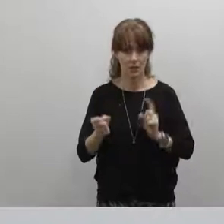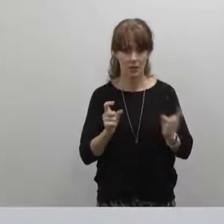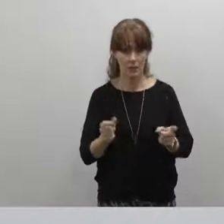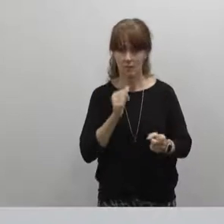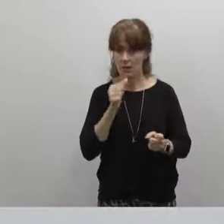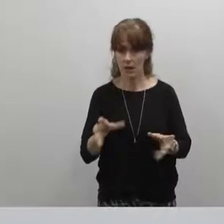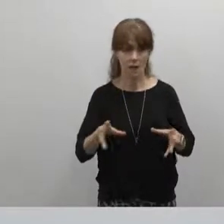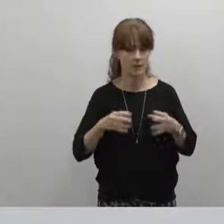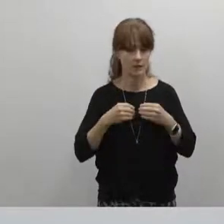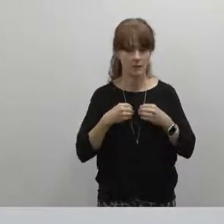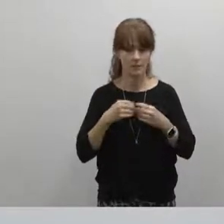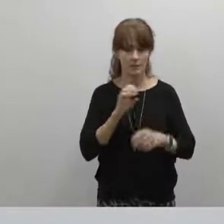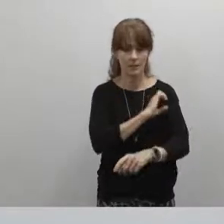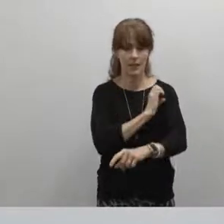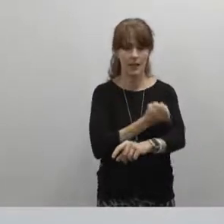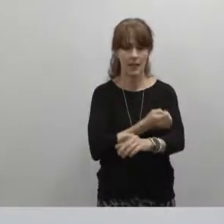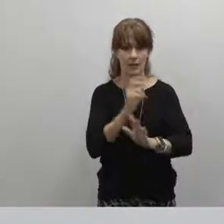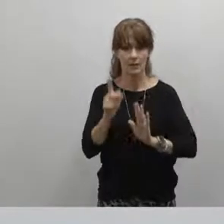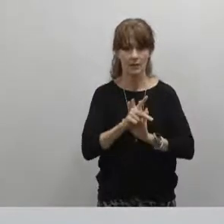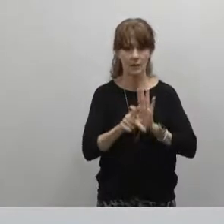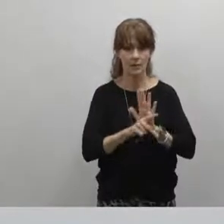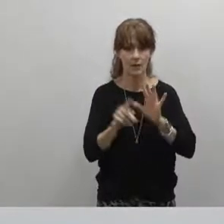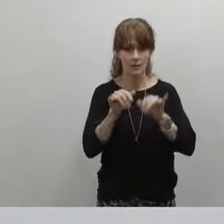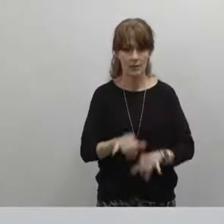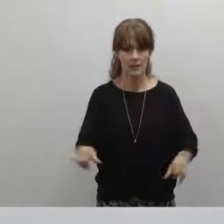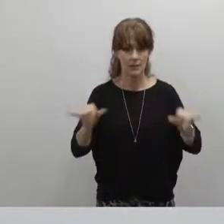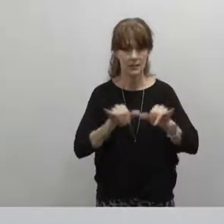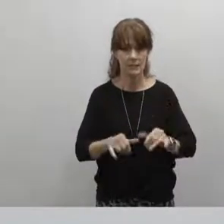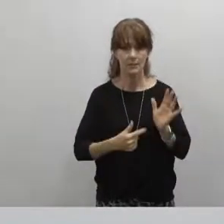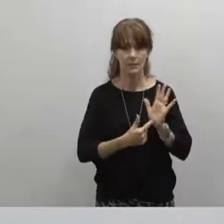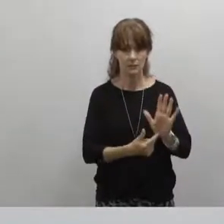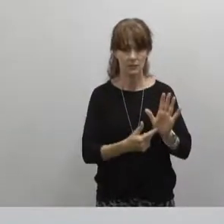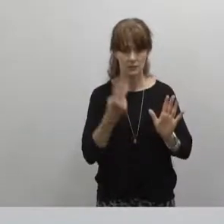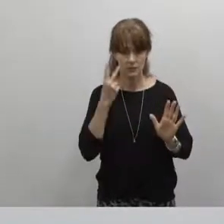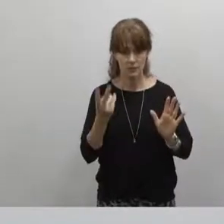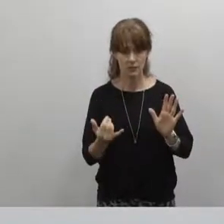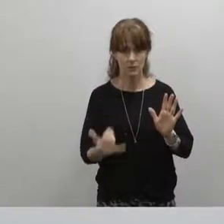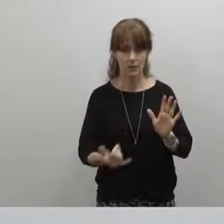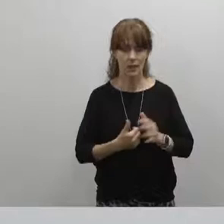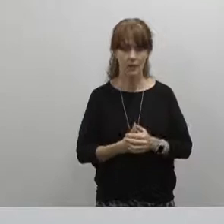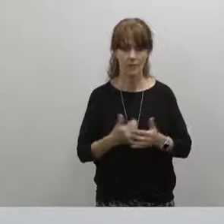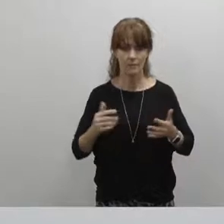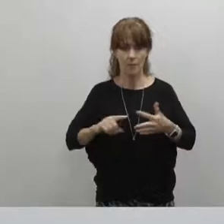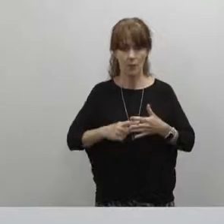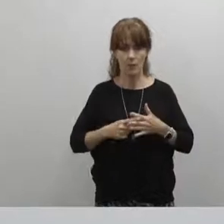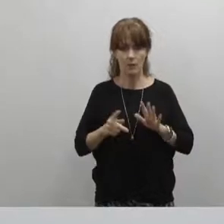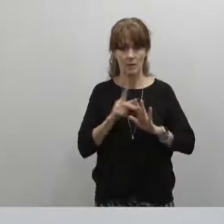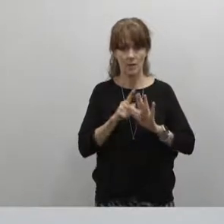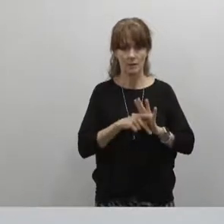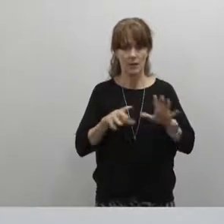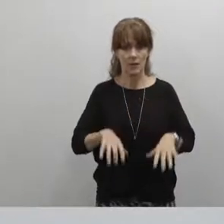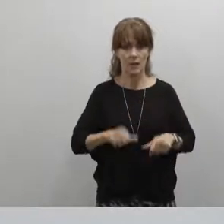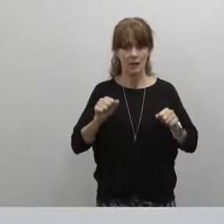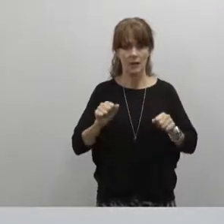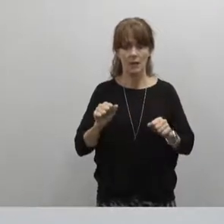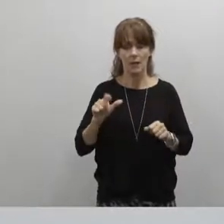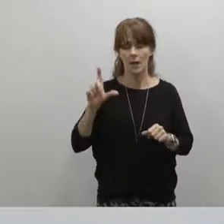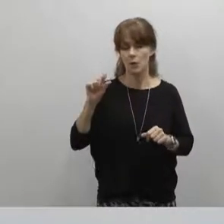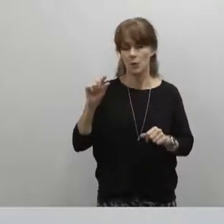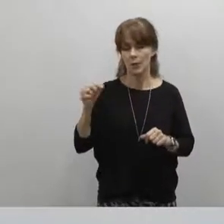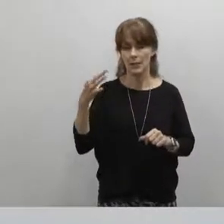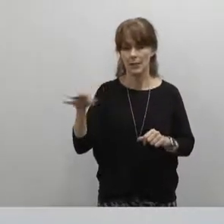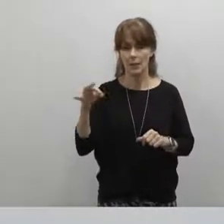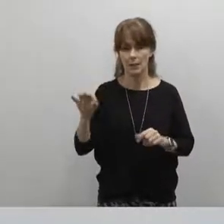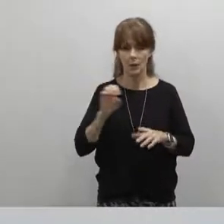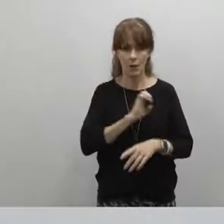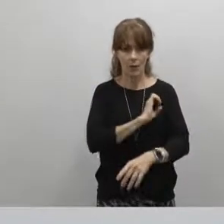បានធ្វើការស្ទង់មតិហើយនៅក្នុងការជួបជុំហ្នឹងគឺថាយើងបានទទួលមតិមក